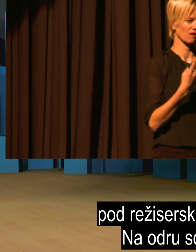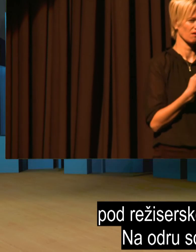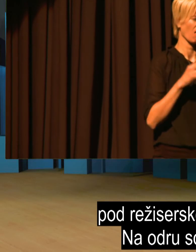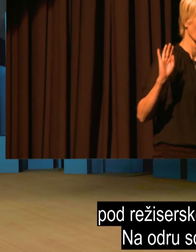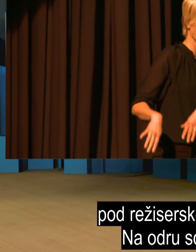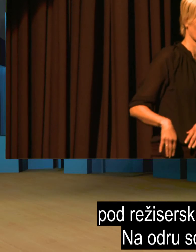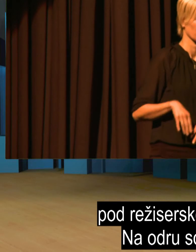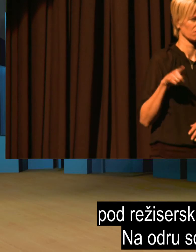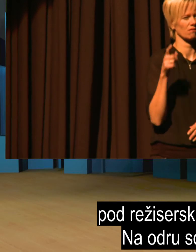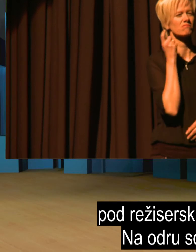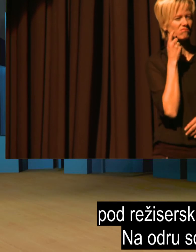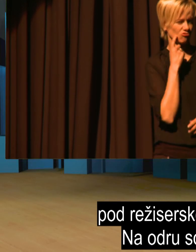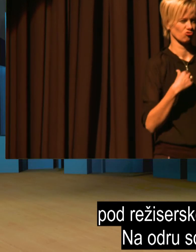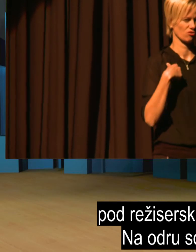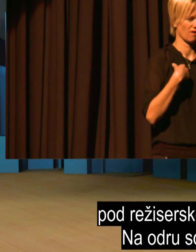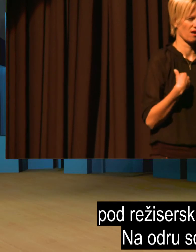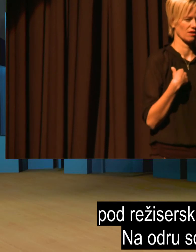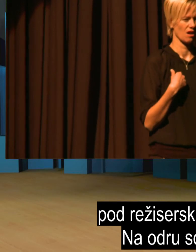Cavazze.